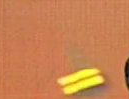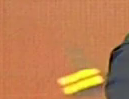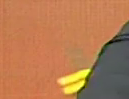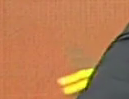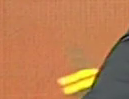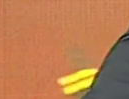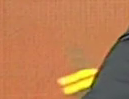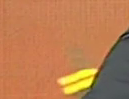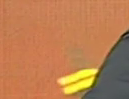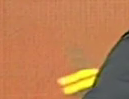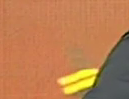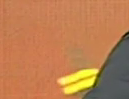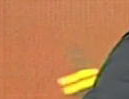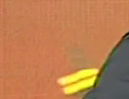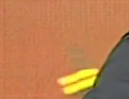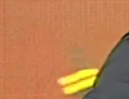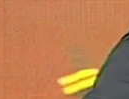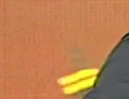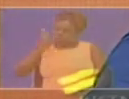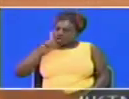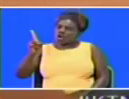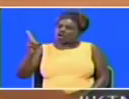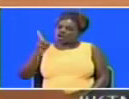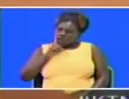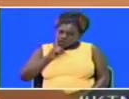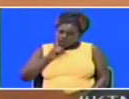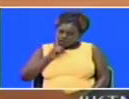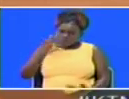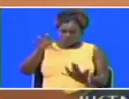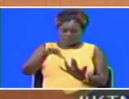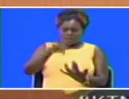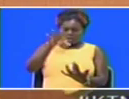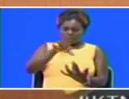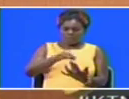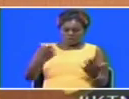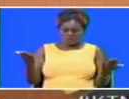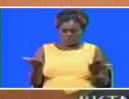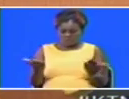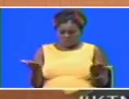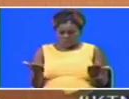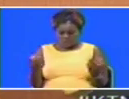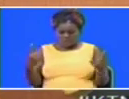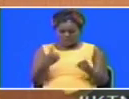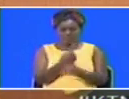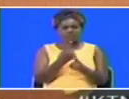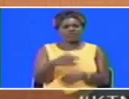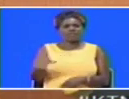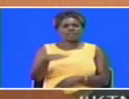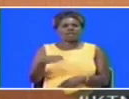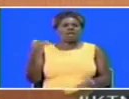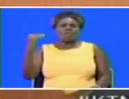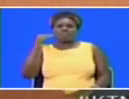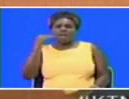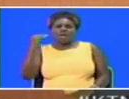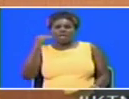nyuma mtz Ami kesho kuna Zoe Jing la kura ya mch jujo Katika mao mbalimbali upand wa siaya